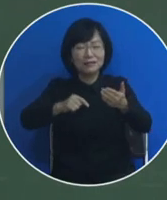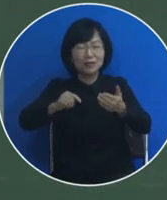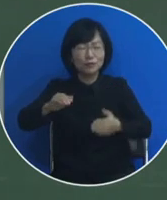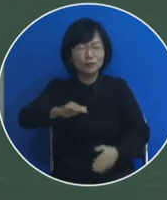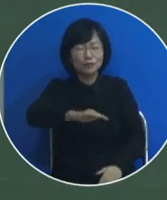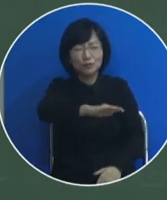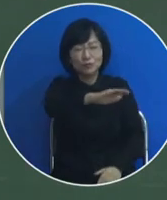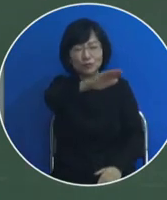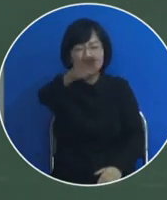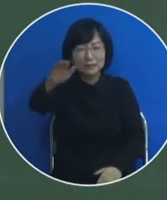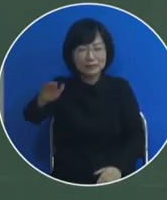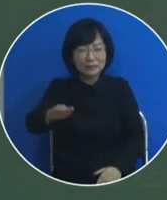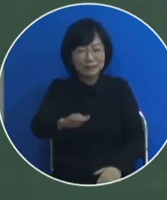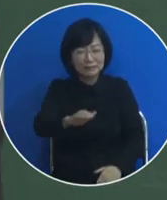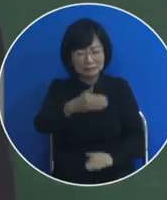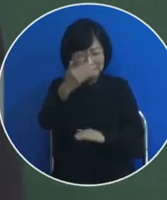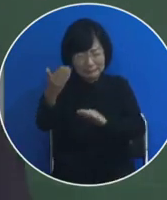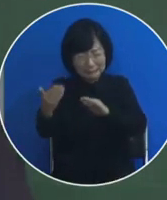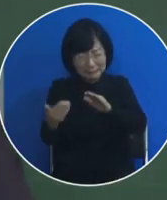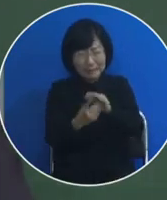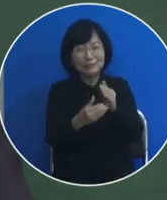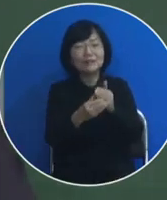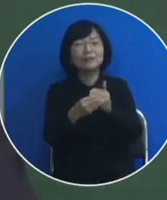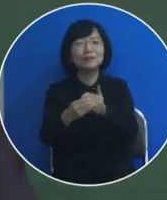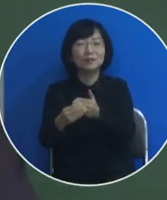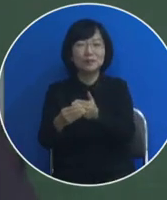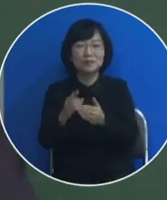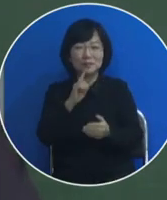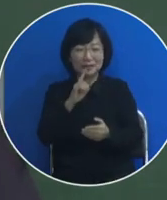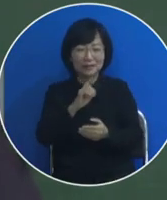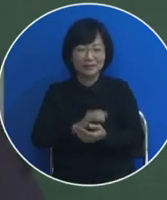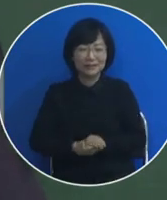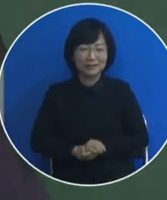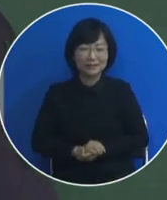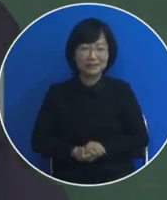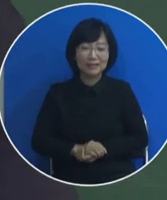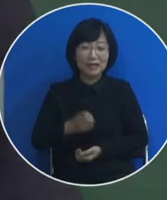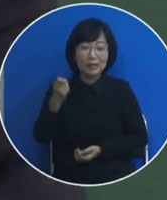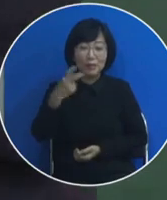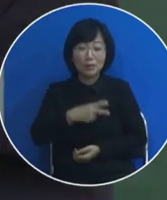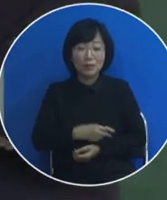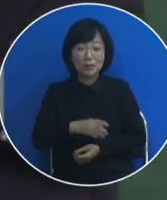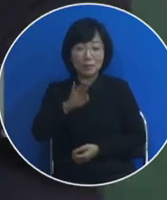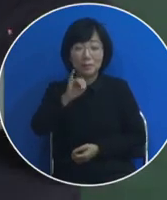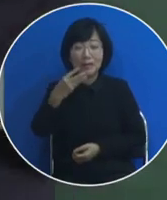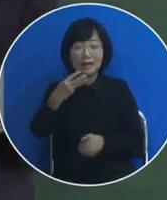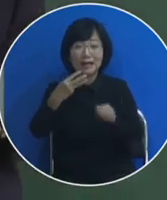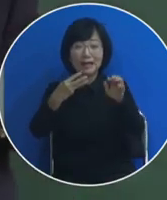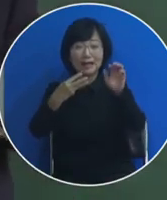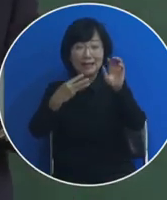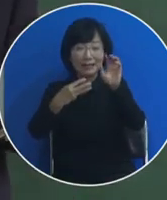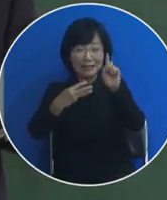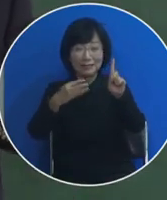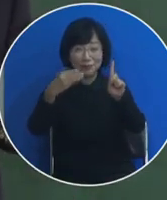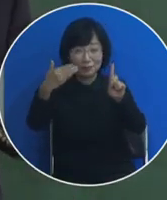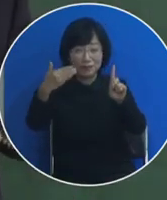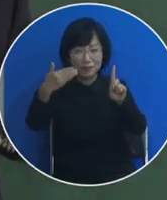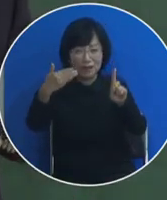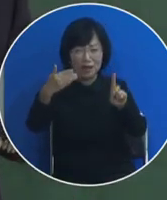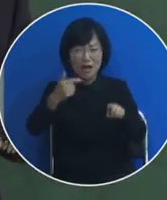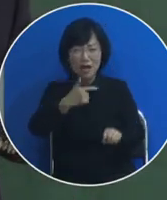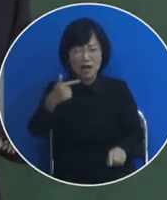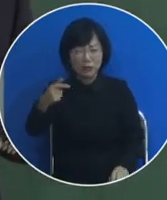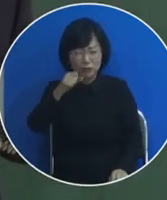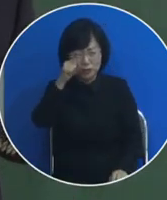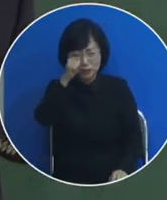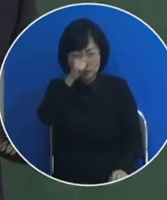is bringing it to completion inside of us. 그 정도가 아닙니다. It goes beyond that. 1장 9절 10절에 지극히 선한 것을 분별하게